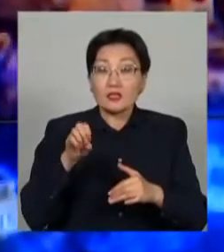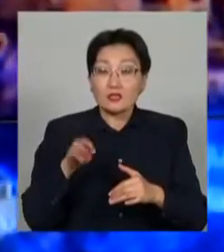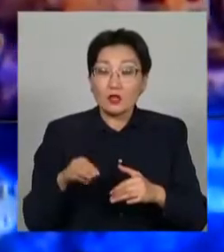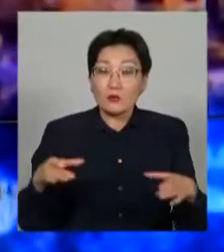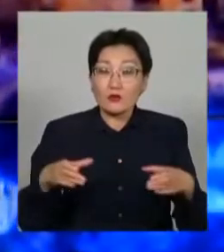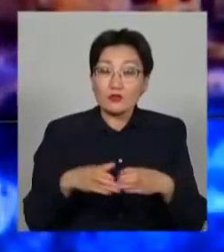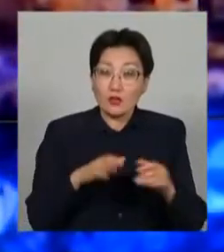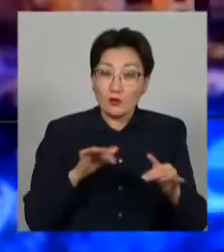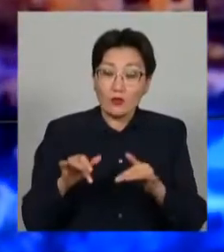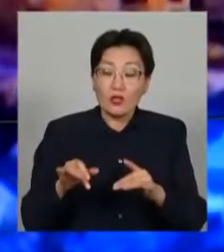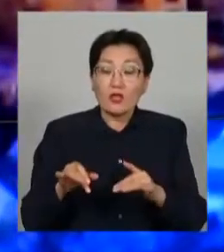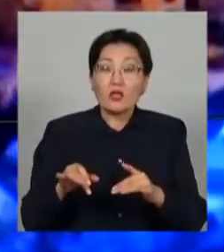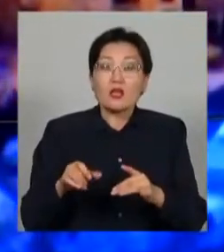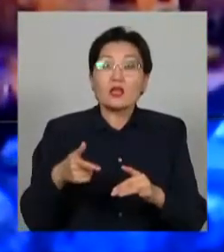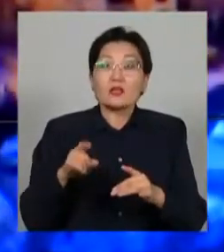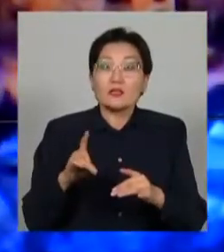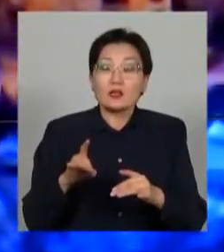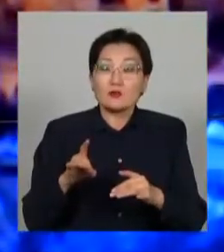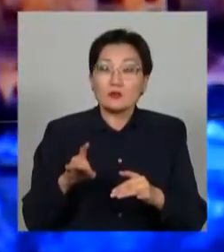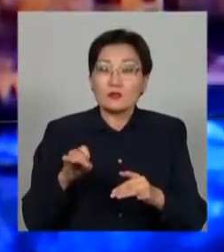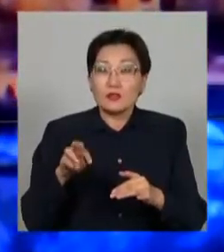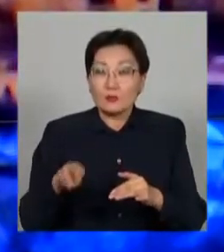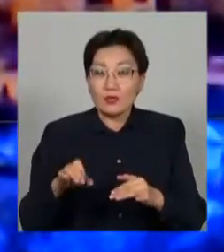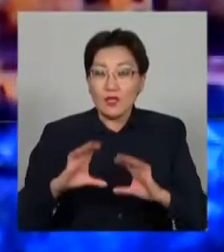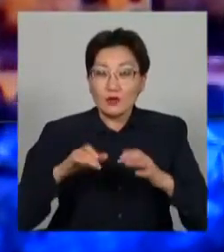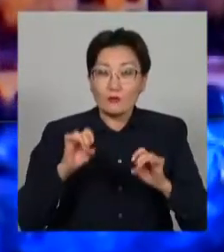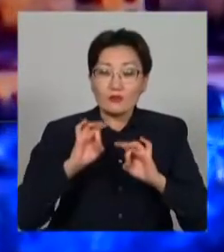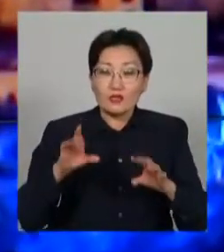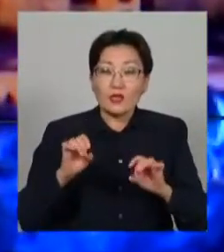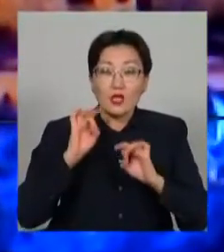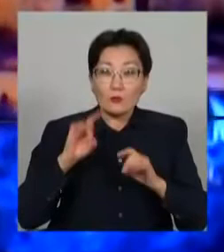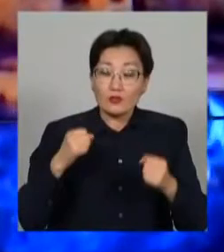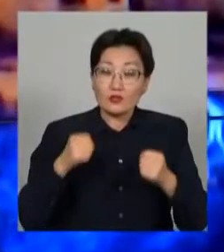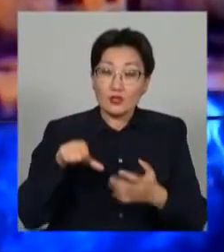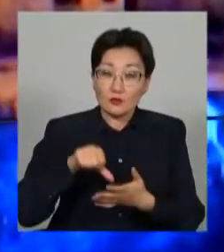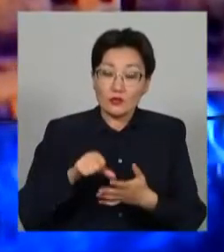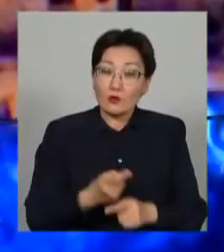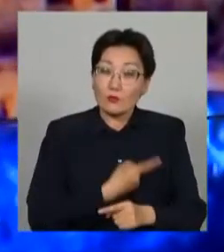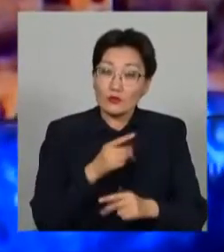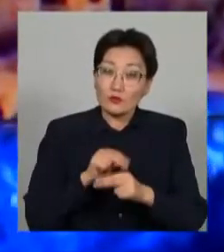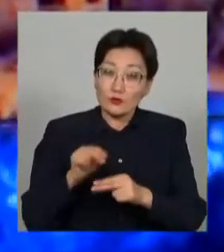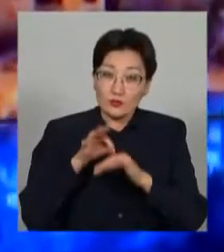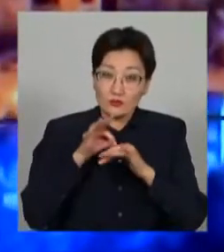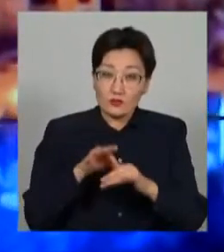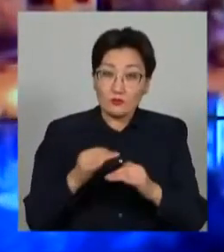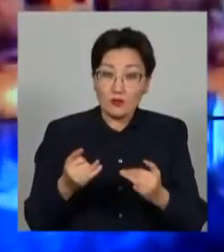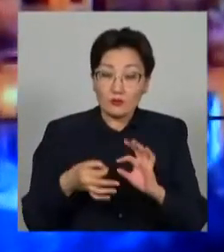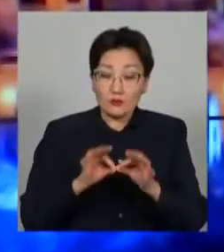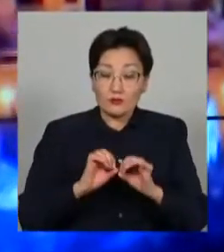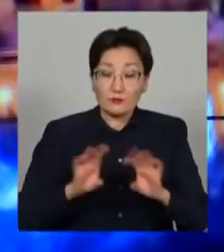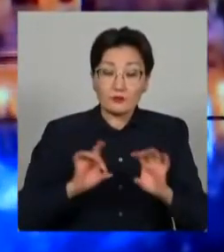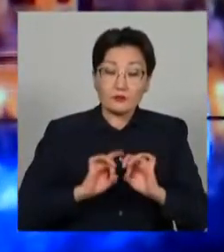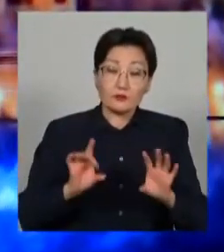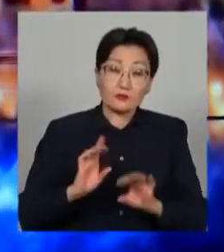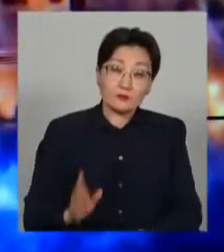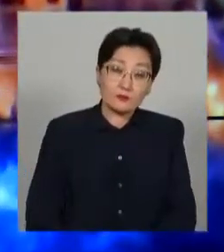ұйымдастырған шараға джиу-джитсу мен греплингтен әлем чемпиондары және белгілі спортшылар қатысып, шеберлік сағатын өткізді. Әріптесім Мерей